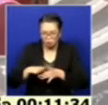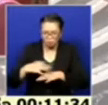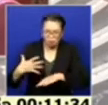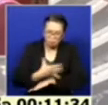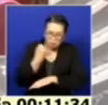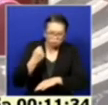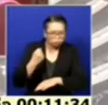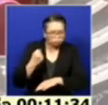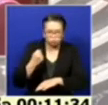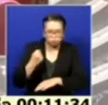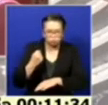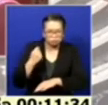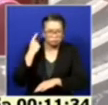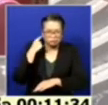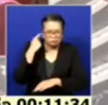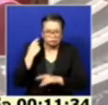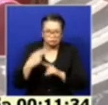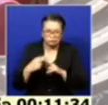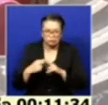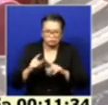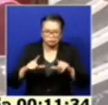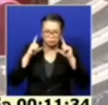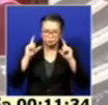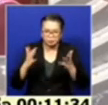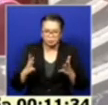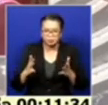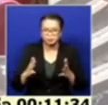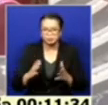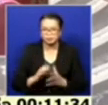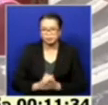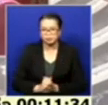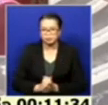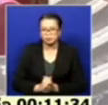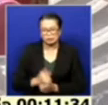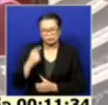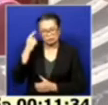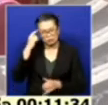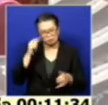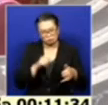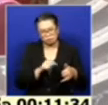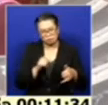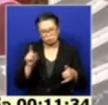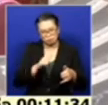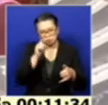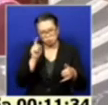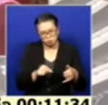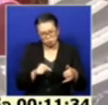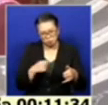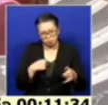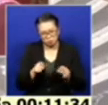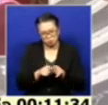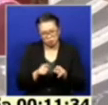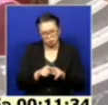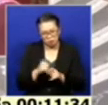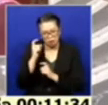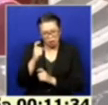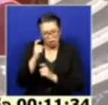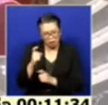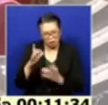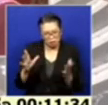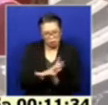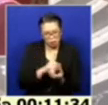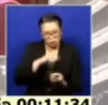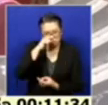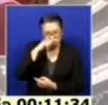ชื่อนี้หลายครั้งในอดีตไม่ได้มีความสำคัญมากนักในมุมของการต่างประเท